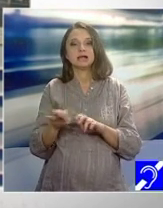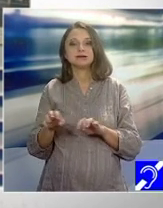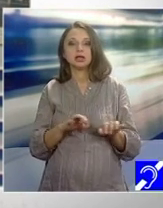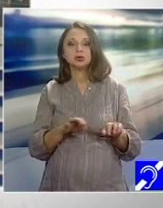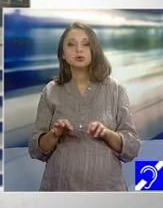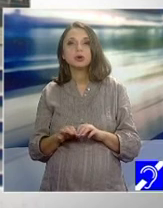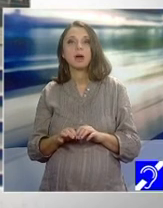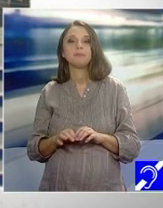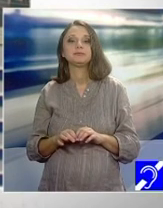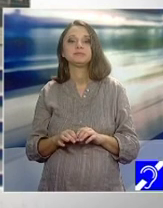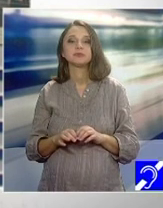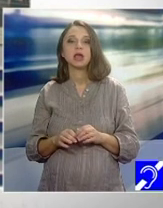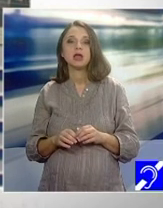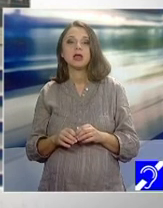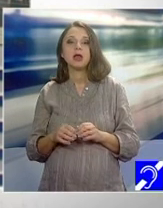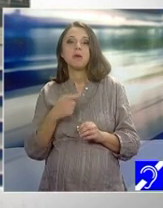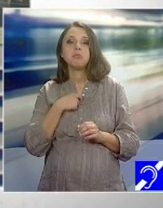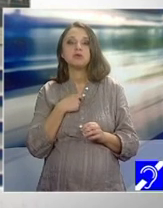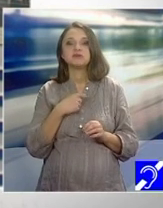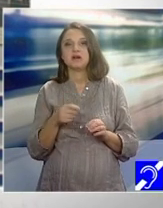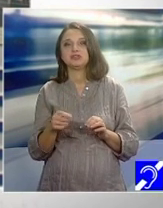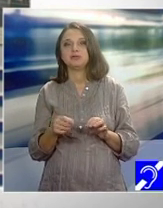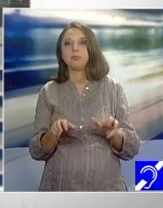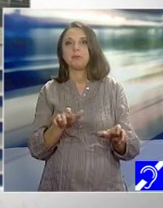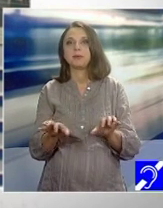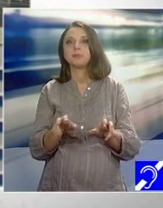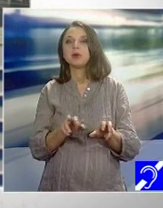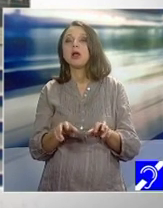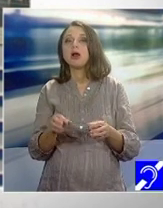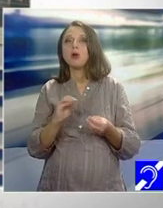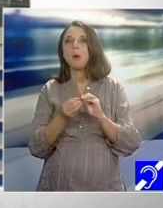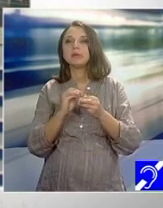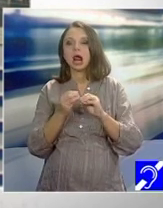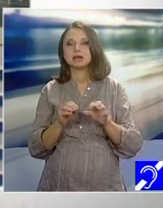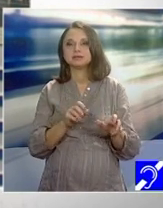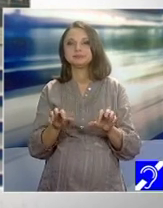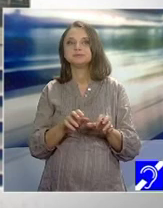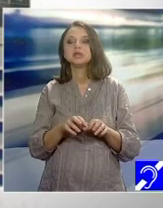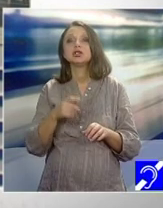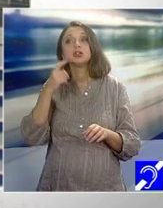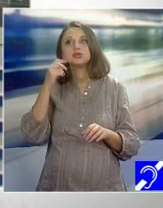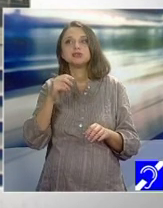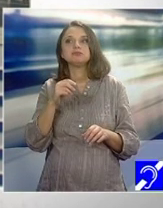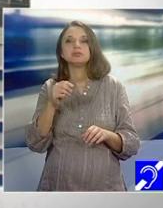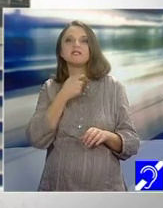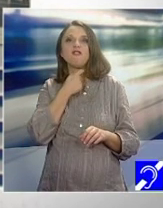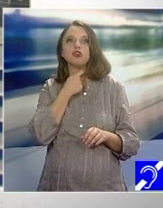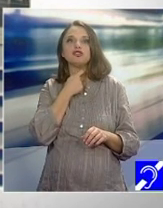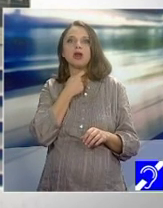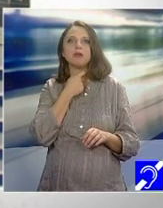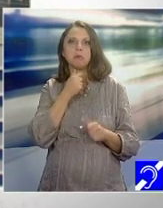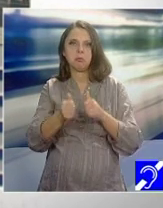parte din lume, ai combinații de taste pentru orice. Și aceste software-uri îți citesc, de